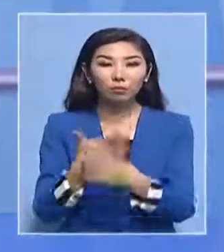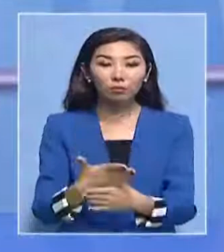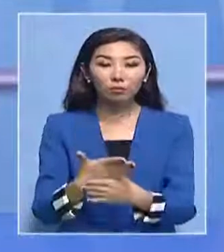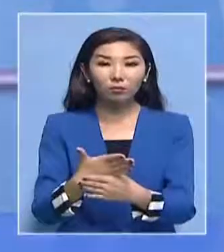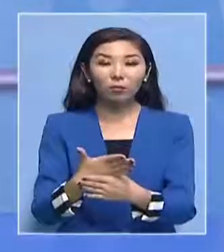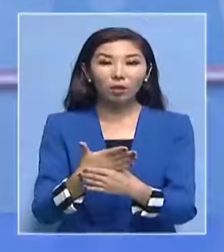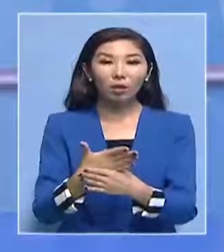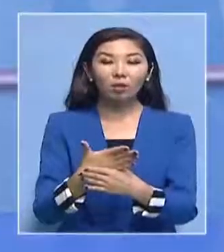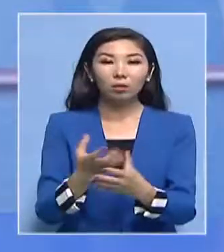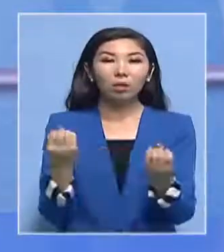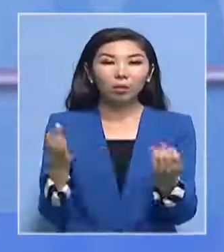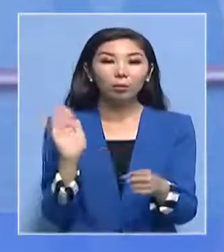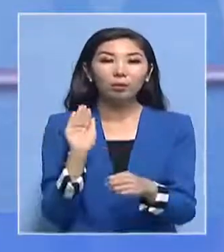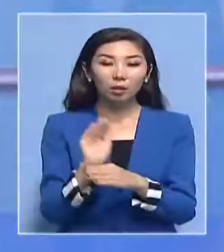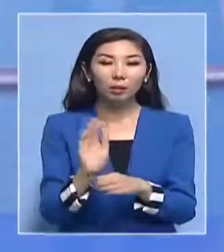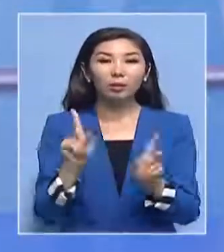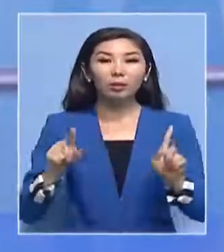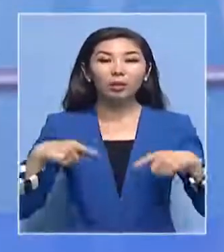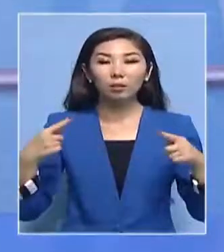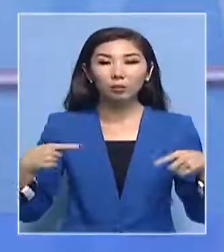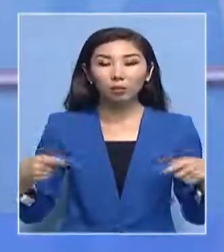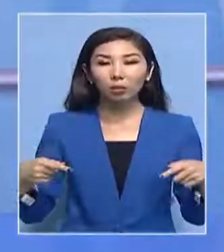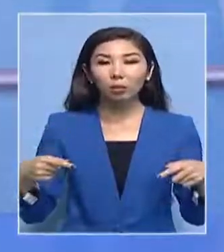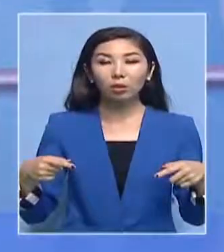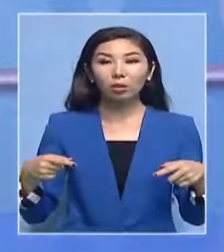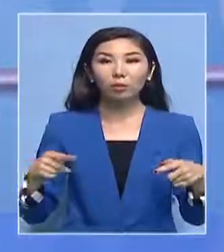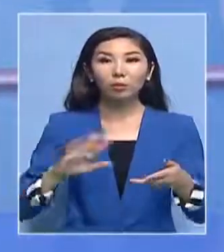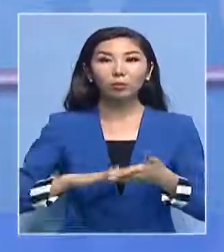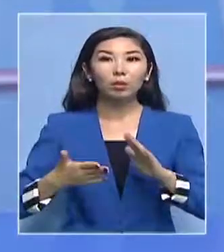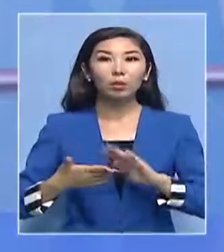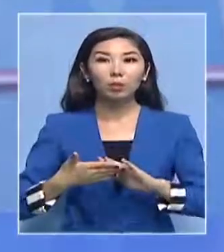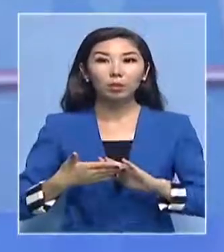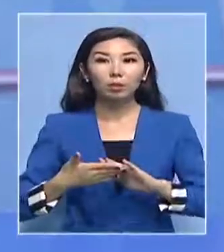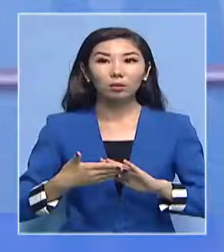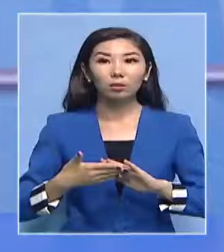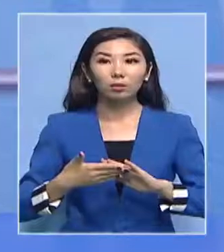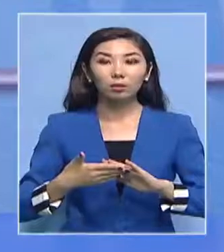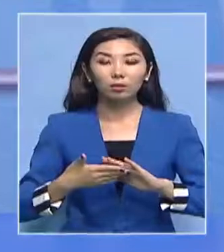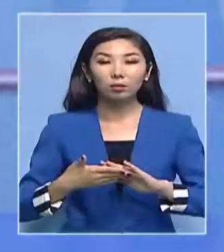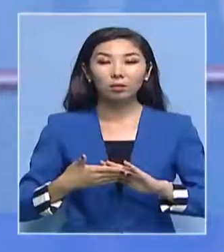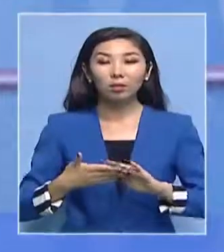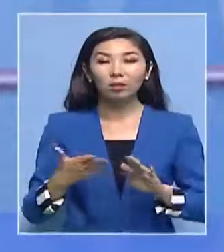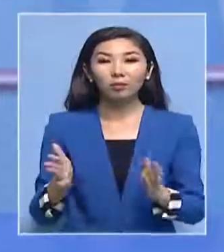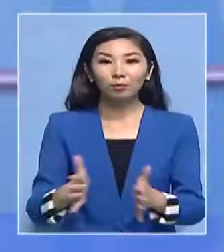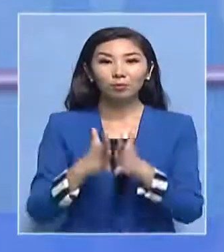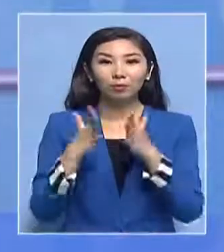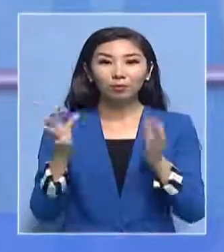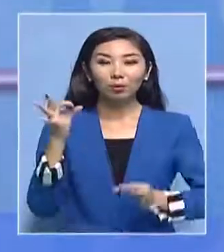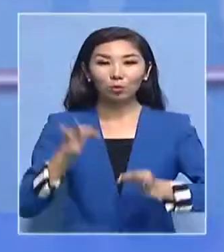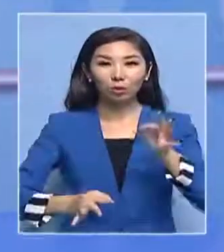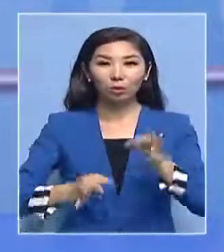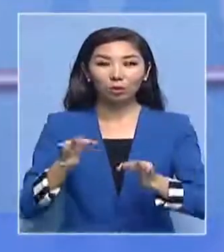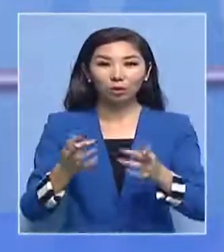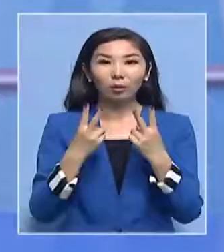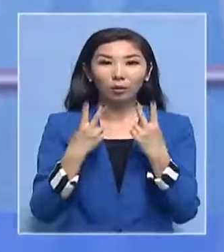шағымданбасаңыз, жаңа тағы басқа, енді басқа жаңа бітімгерлік бар дейсіз сізді. Екіншіден, енді ең үлкені ол сот. Сотта енді